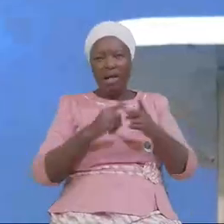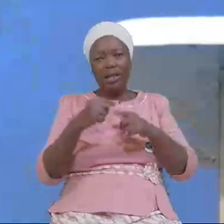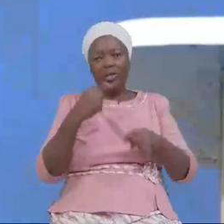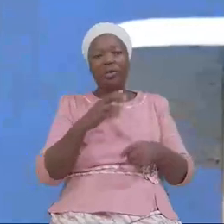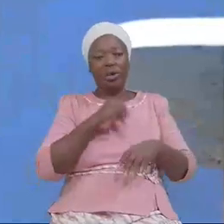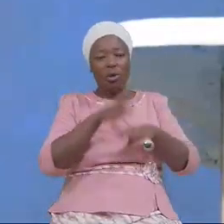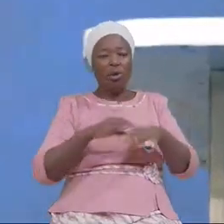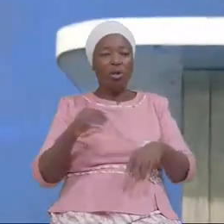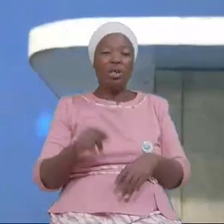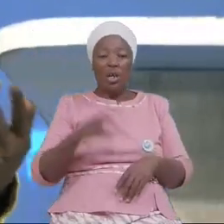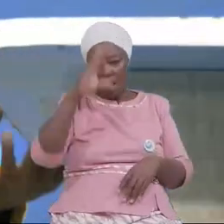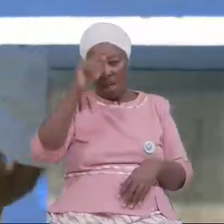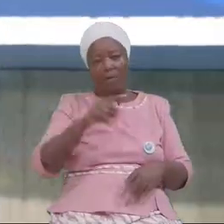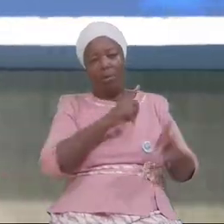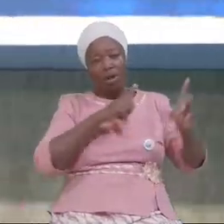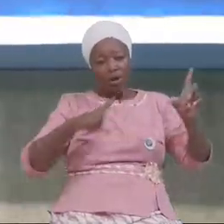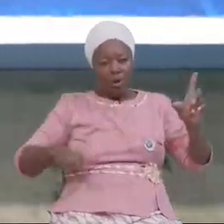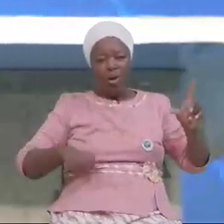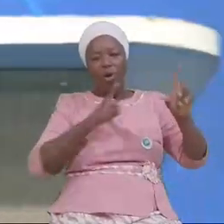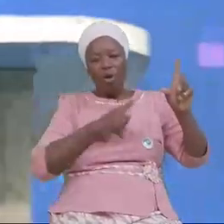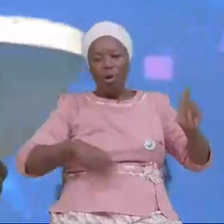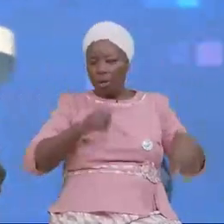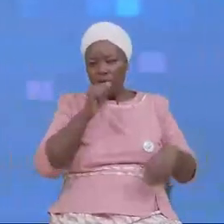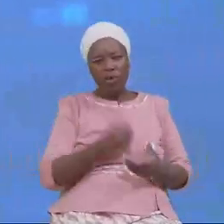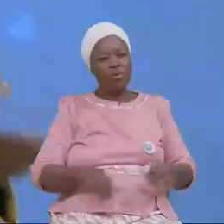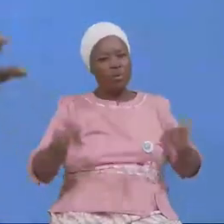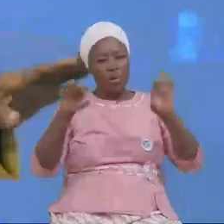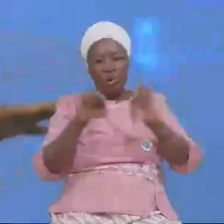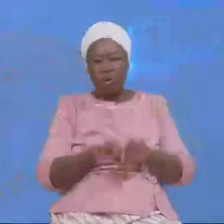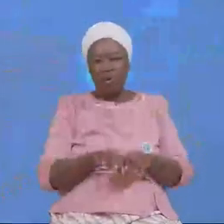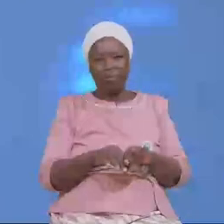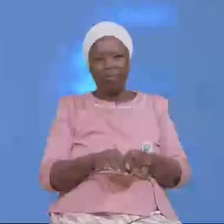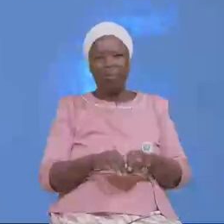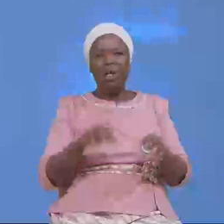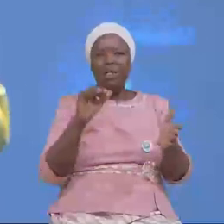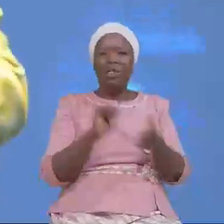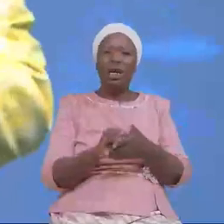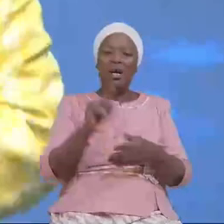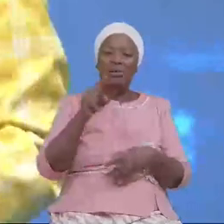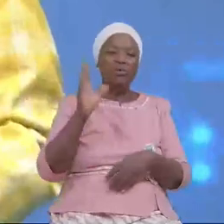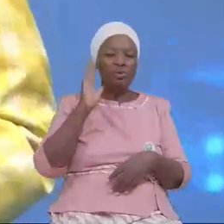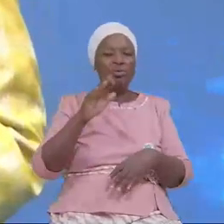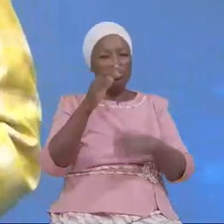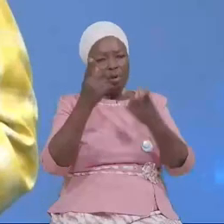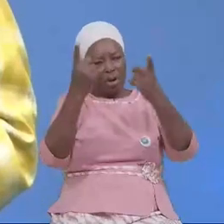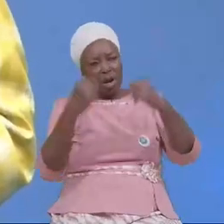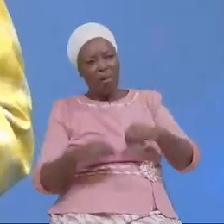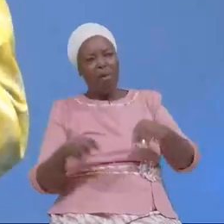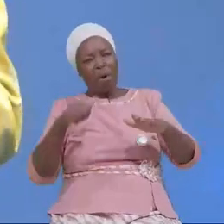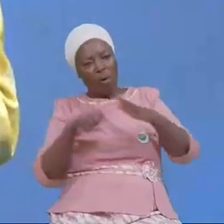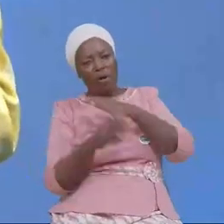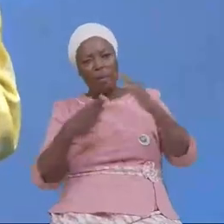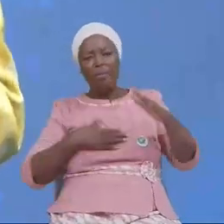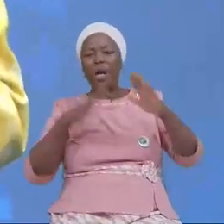Seigneur, je ne suis pas digne que tu entres sous mon toit,